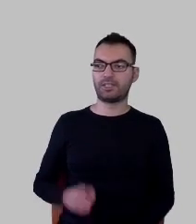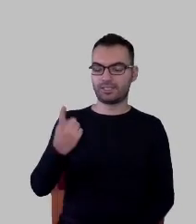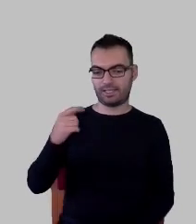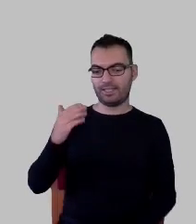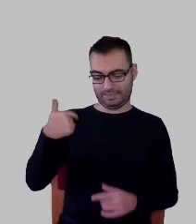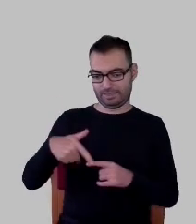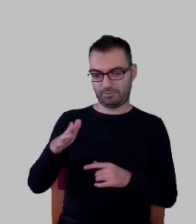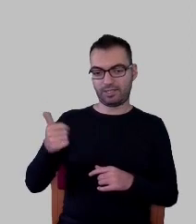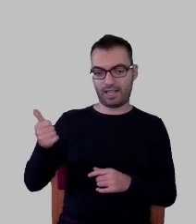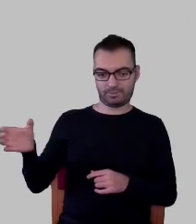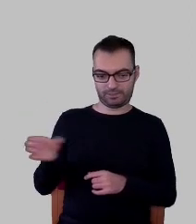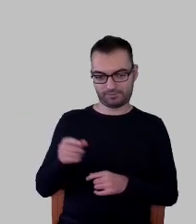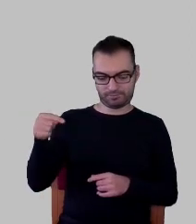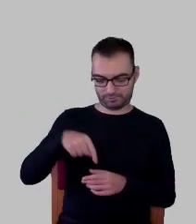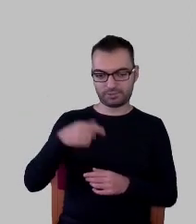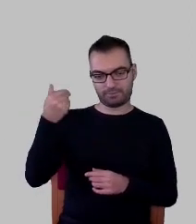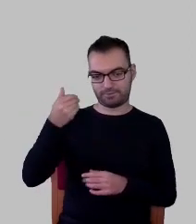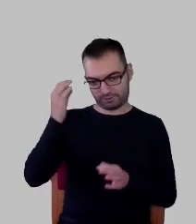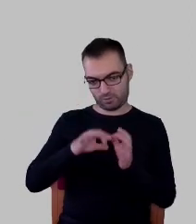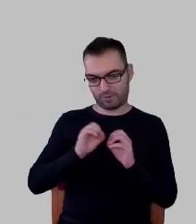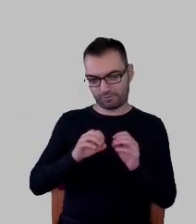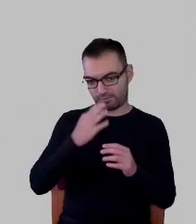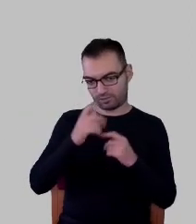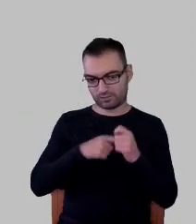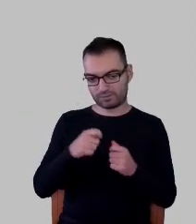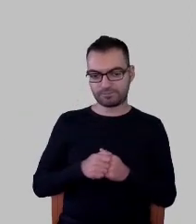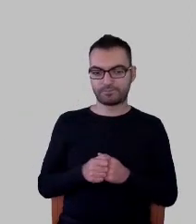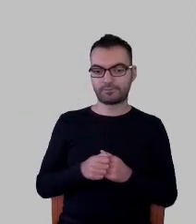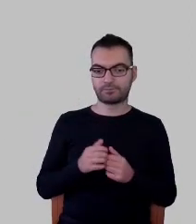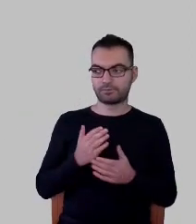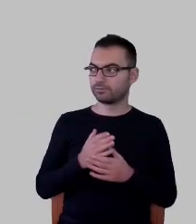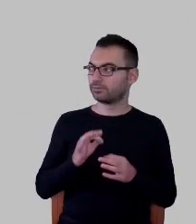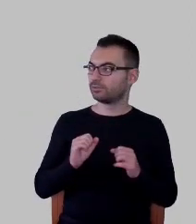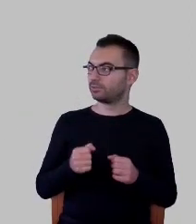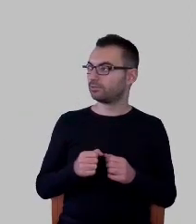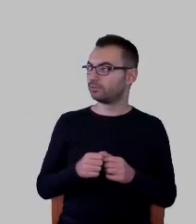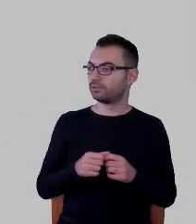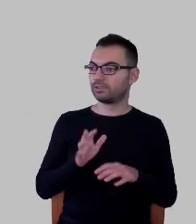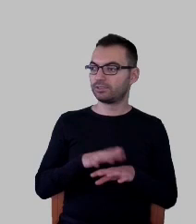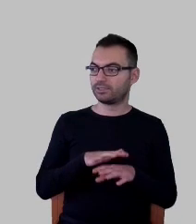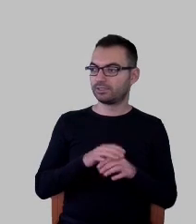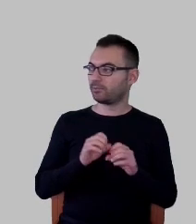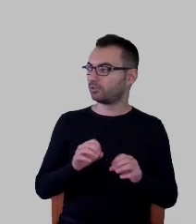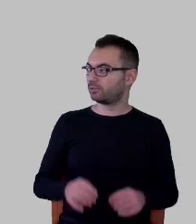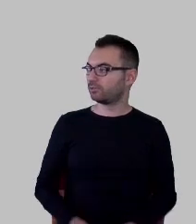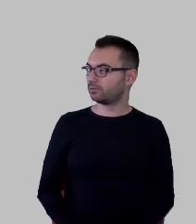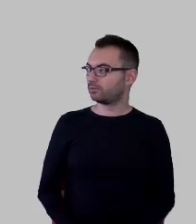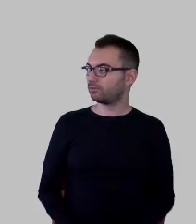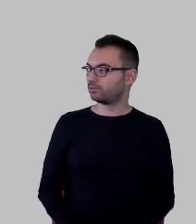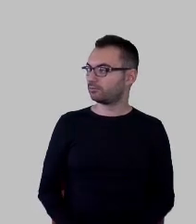zapoznani z tymi rozwiązaniami. I funkcjonują obecnie w systemie oświaty przepisy wydane,